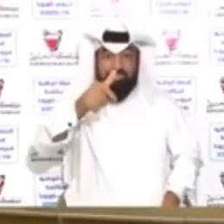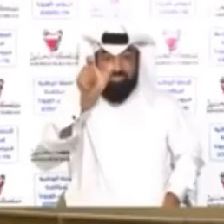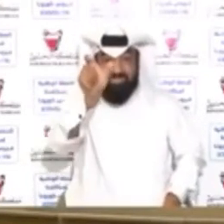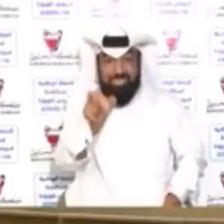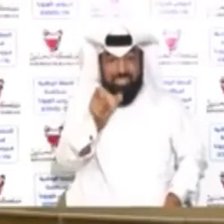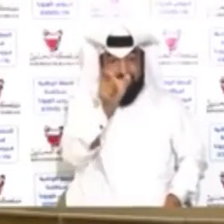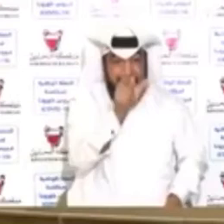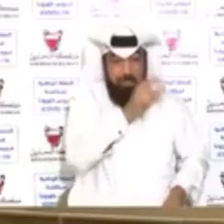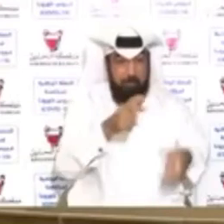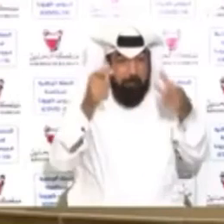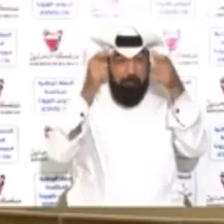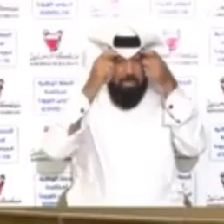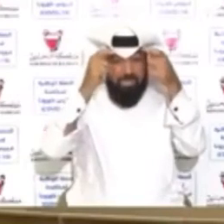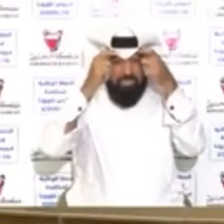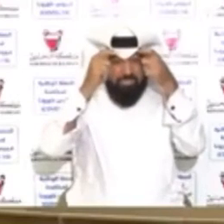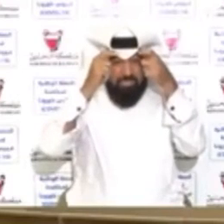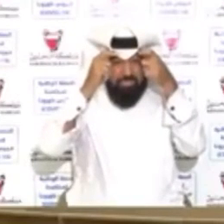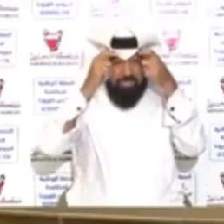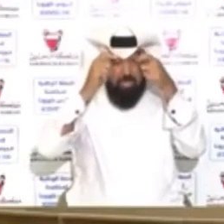لبحرينيين و358